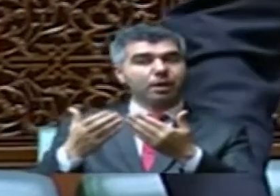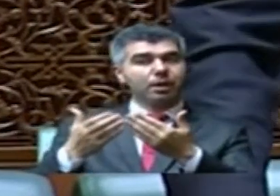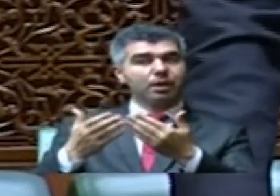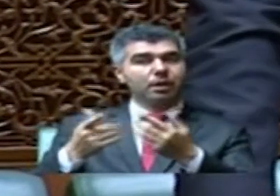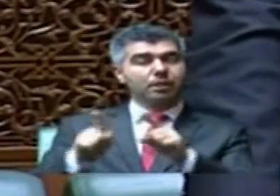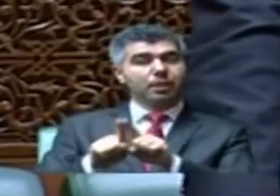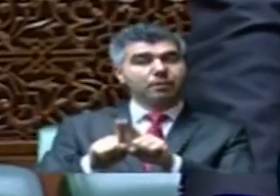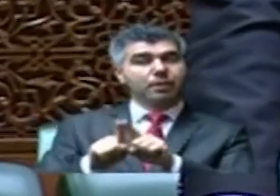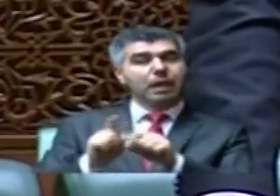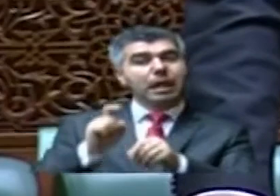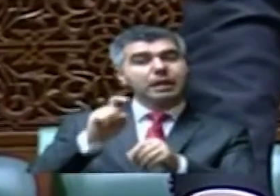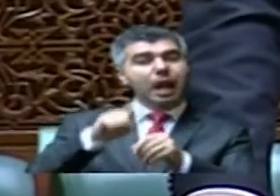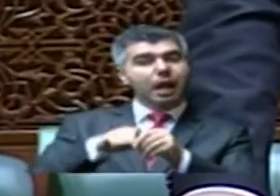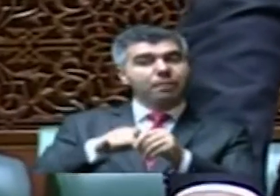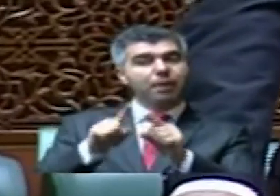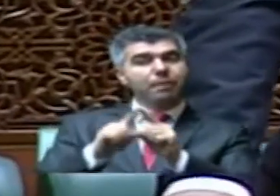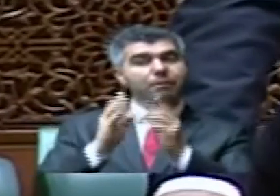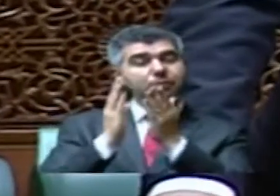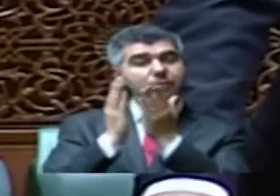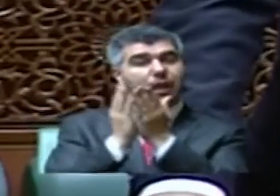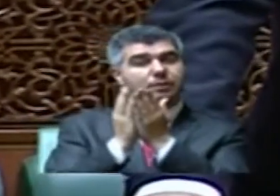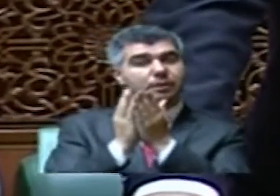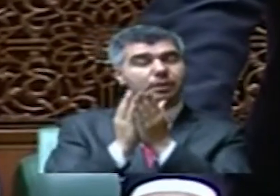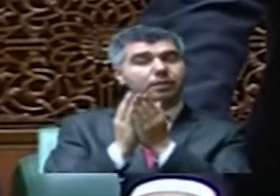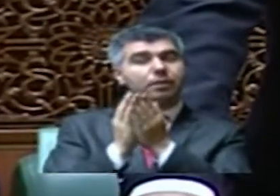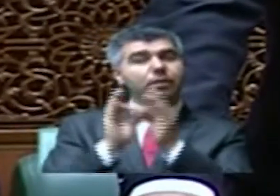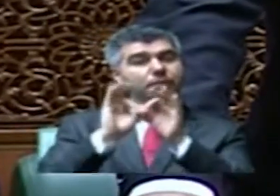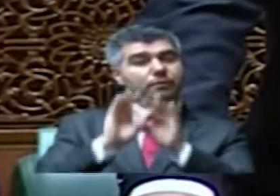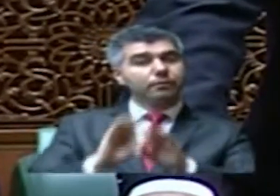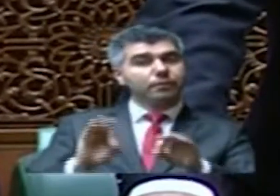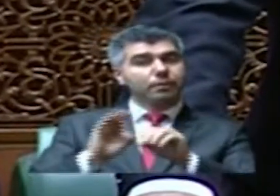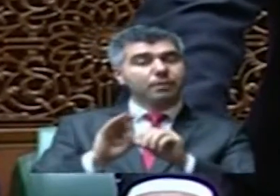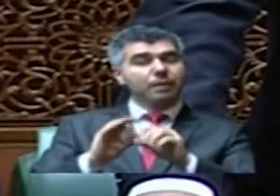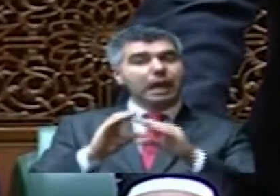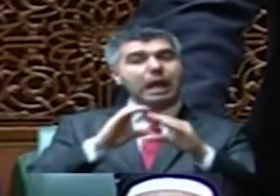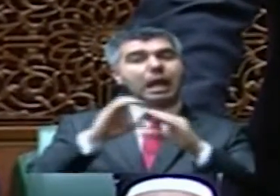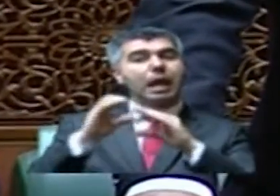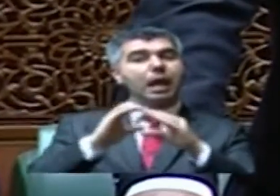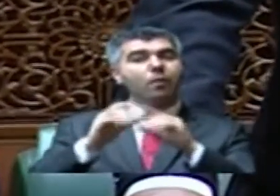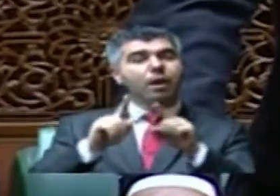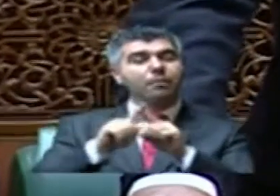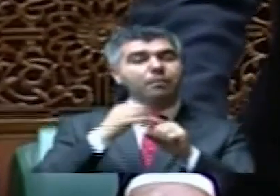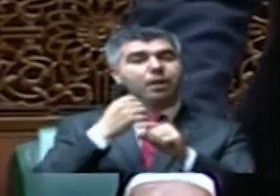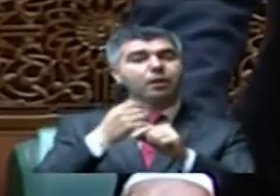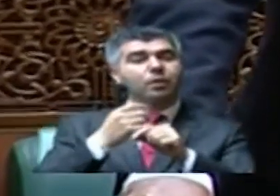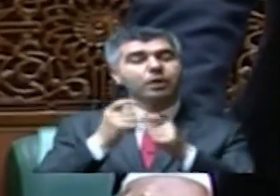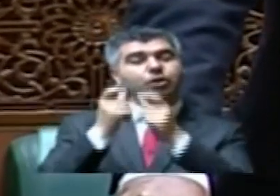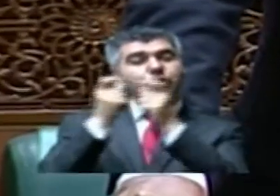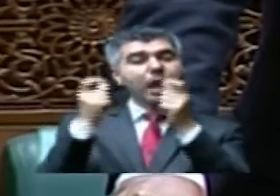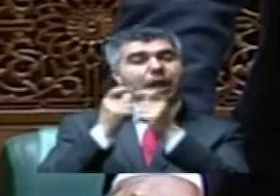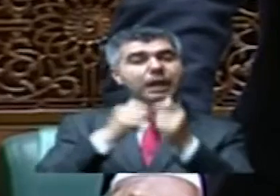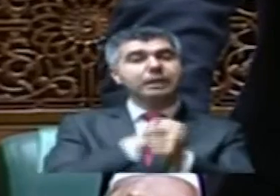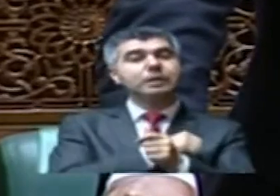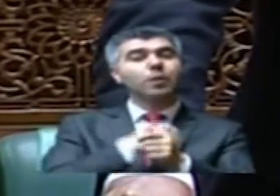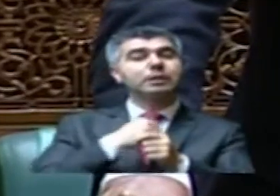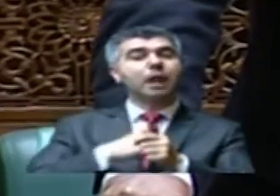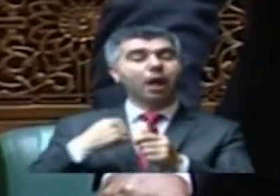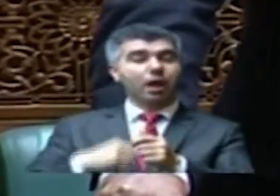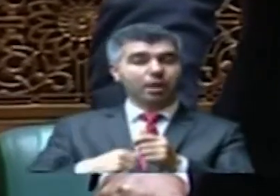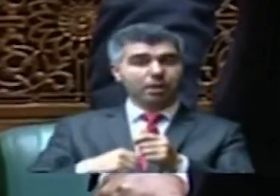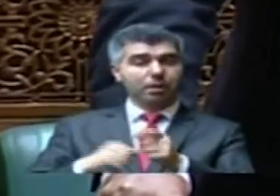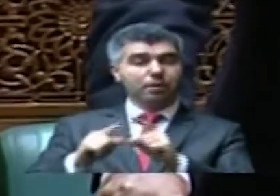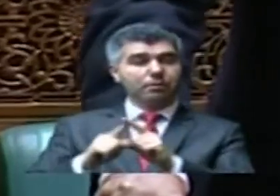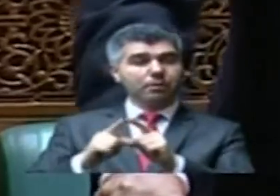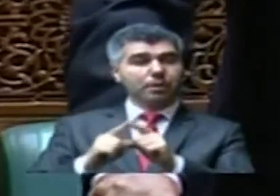مع هاد النقابة ديال المعاهد، كاين حتى مع، حنا طلبنا له حوار مع الشركة ديال سويسبور، طلبنا له حوار مع